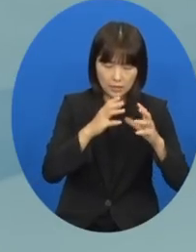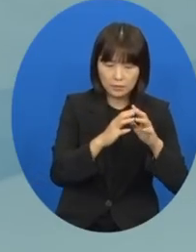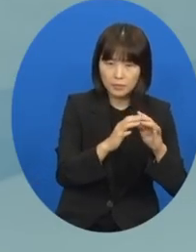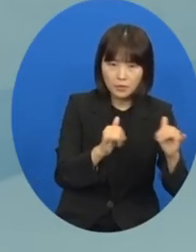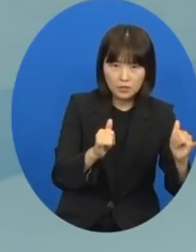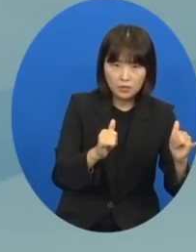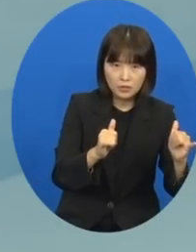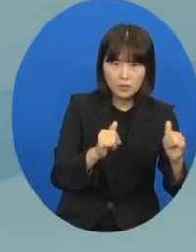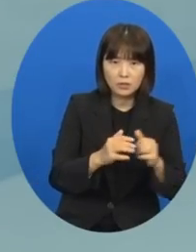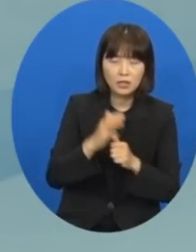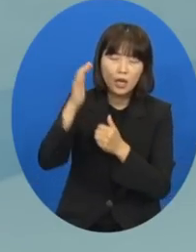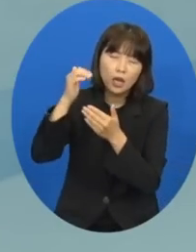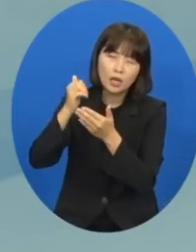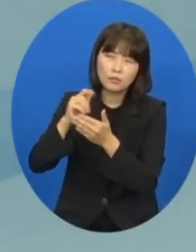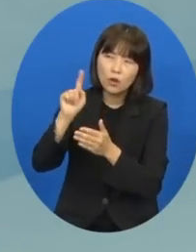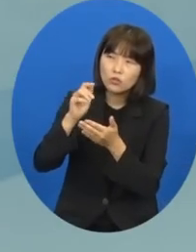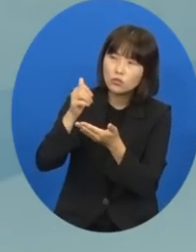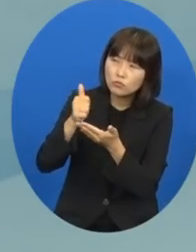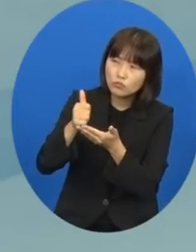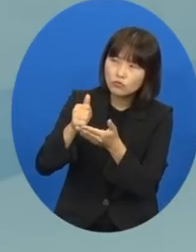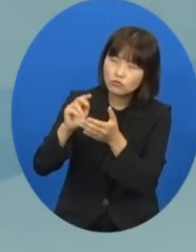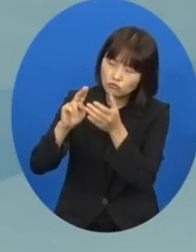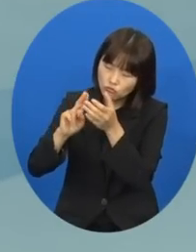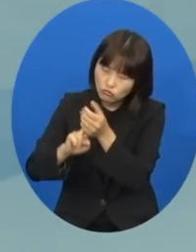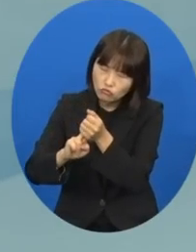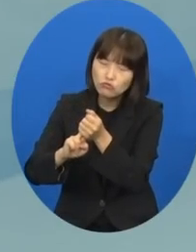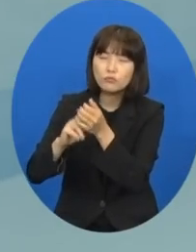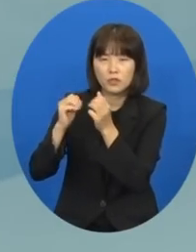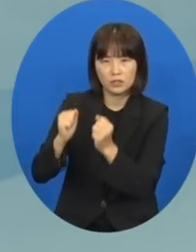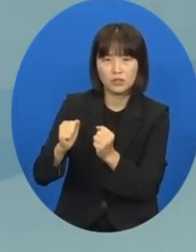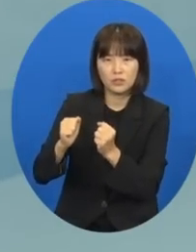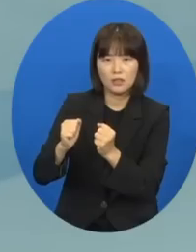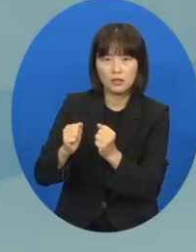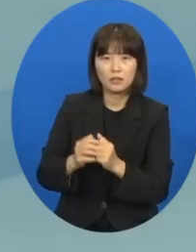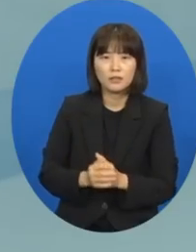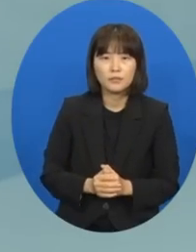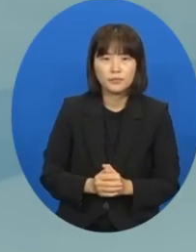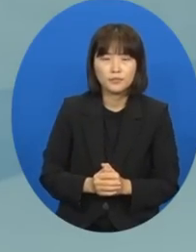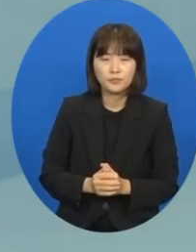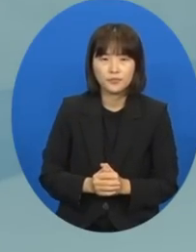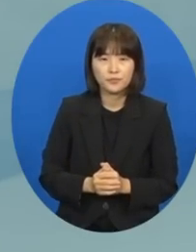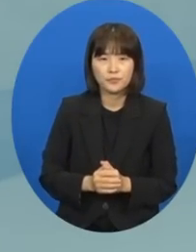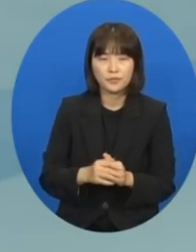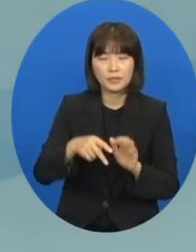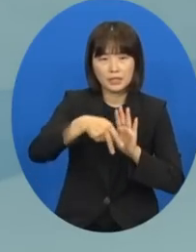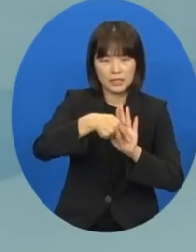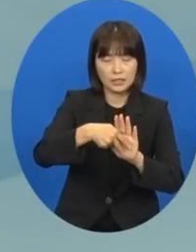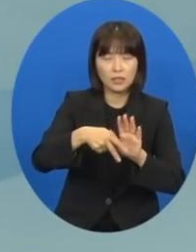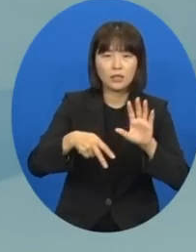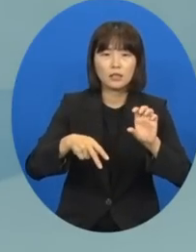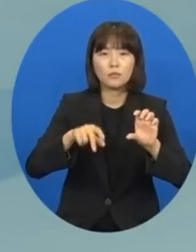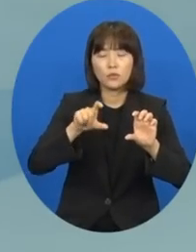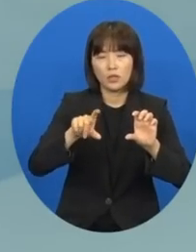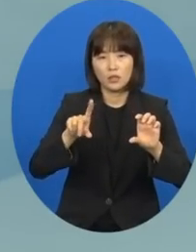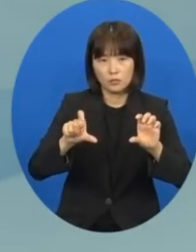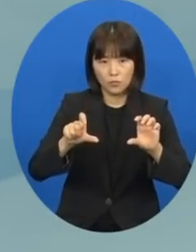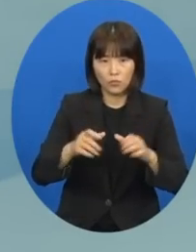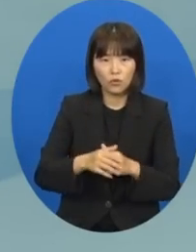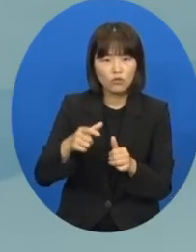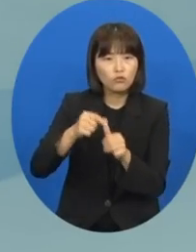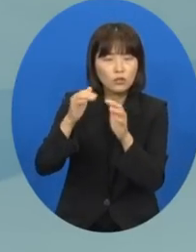했습니다. 하나님은 어떤 분이시냐? 숨어 계시는 하나님이다. 이런 얘기를 해요. 이사야 45장 15절에 구원자 이스라엘의